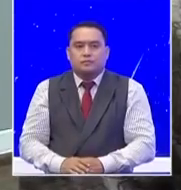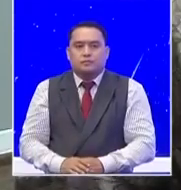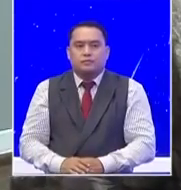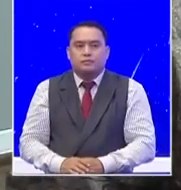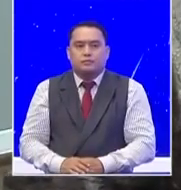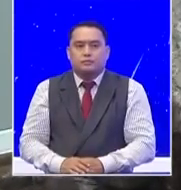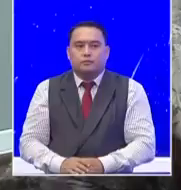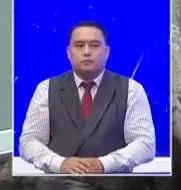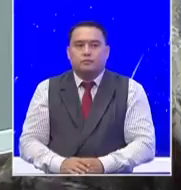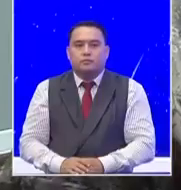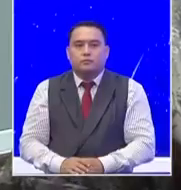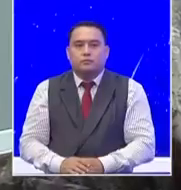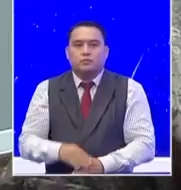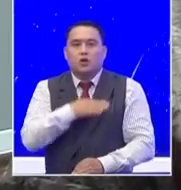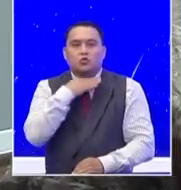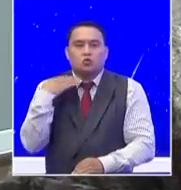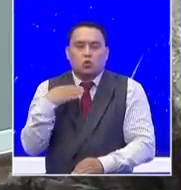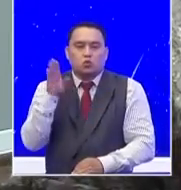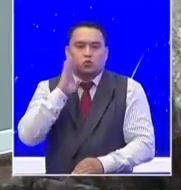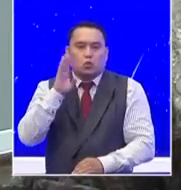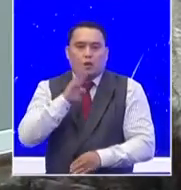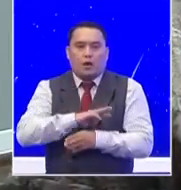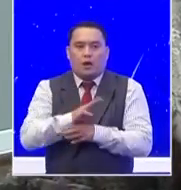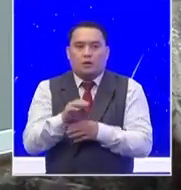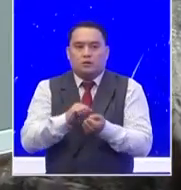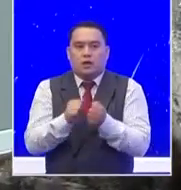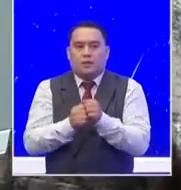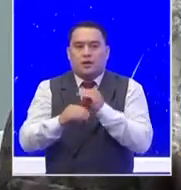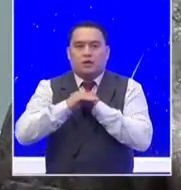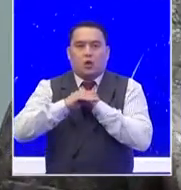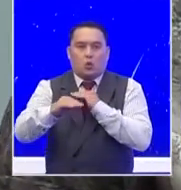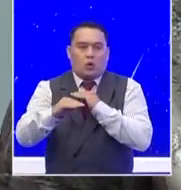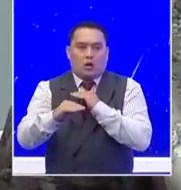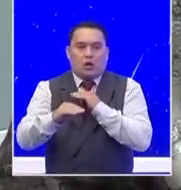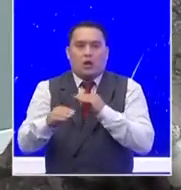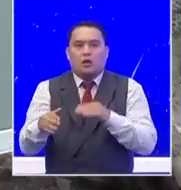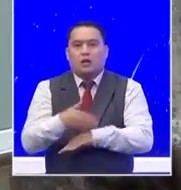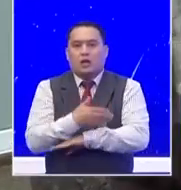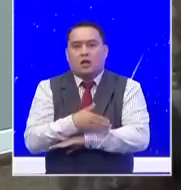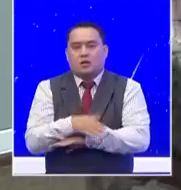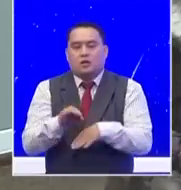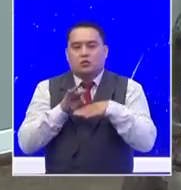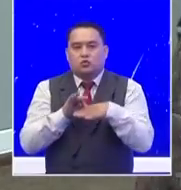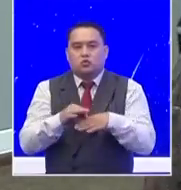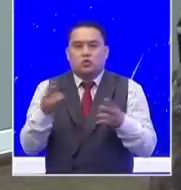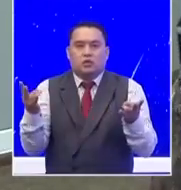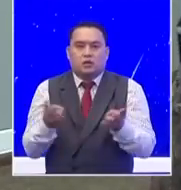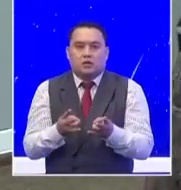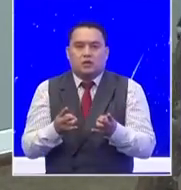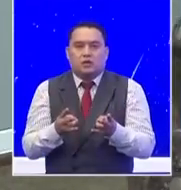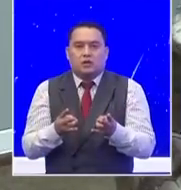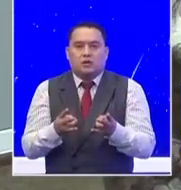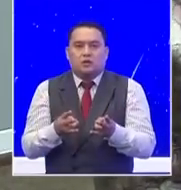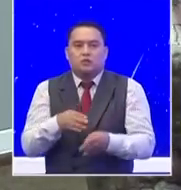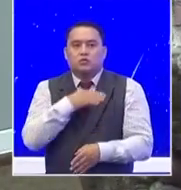Тоятын жерінде ауыз сумен қамтылған болған, және де асфальтталған, бетондалған ашық ауада жүргізіледі. Жаңағы